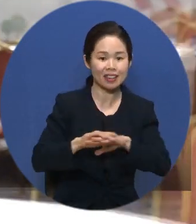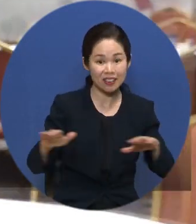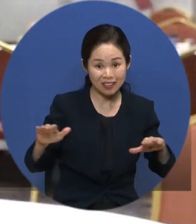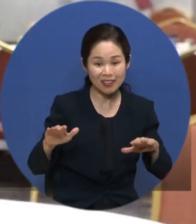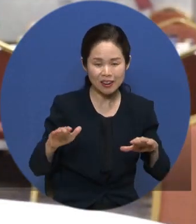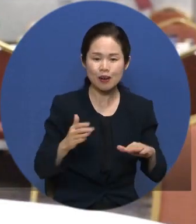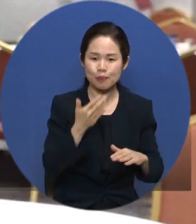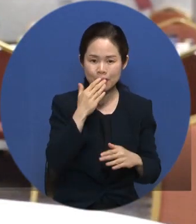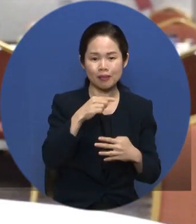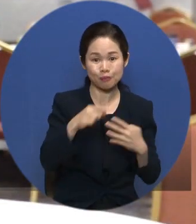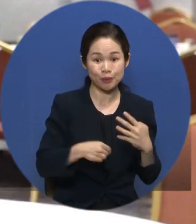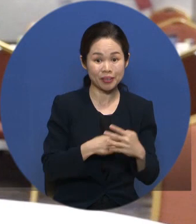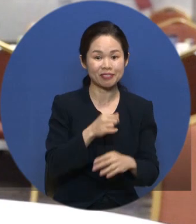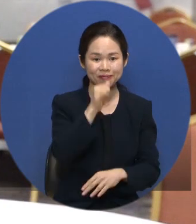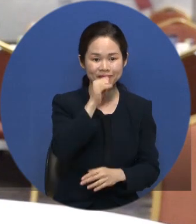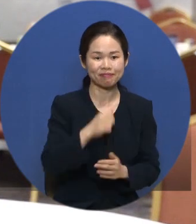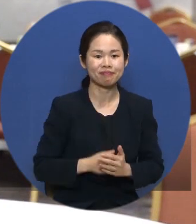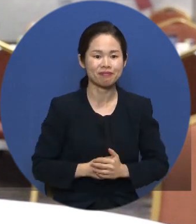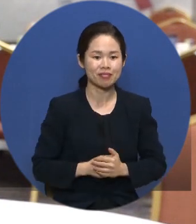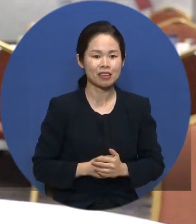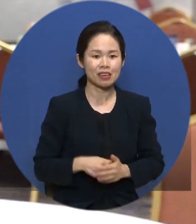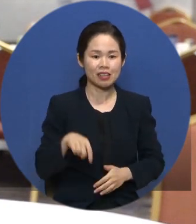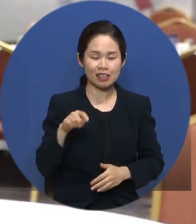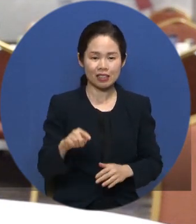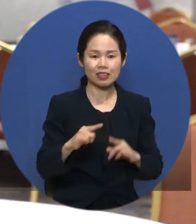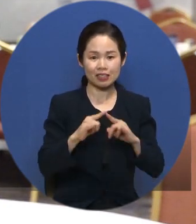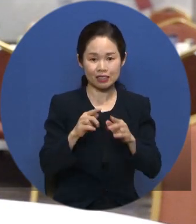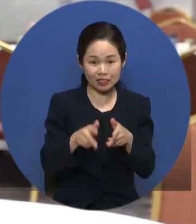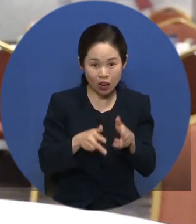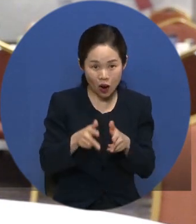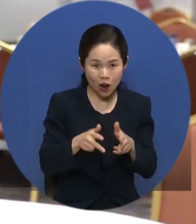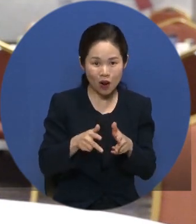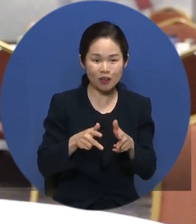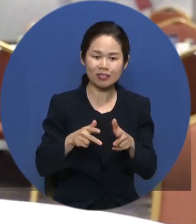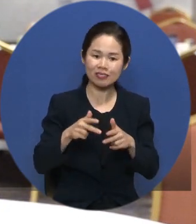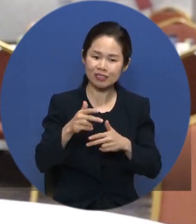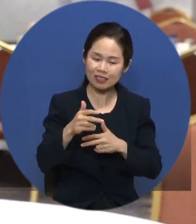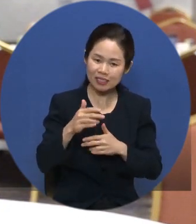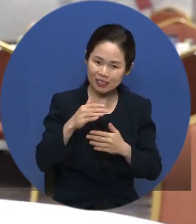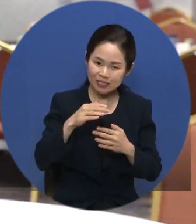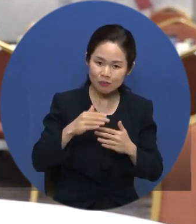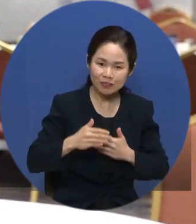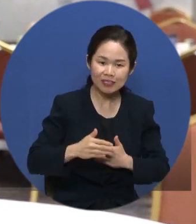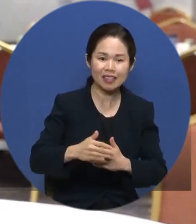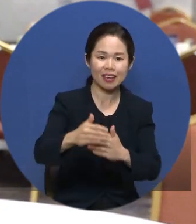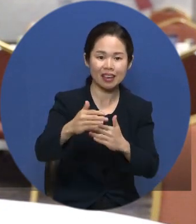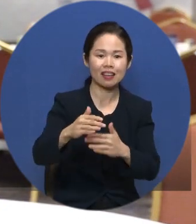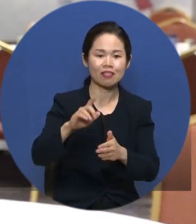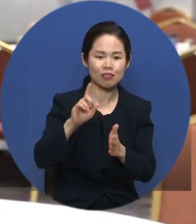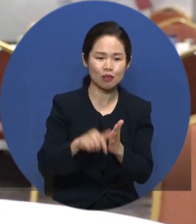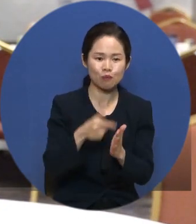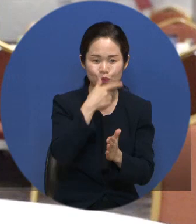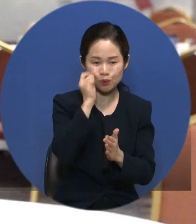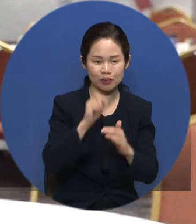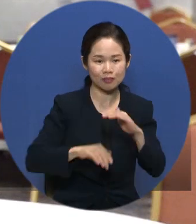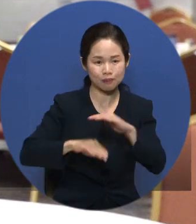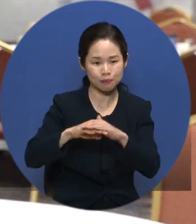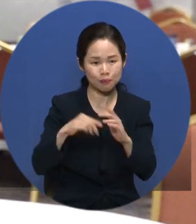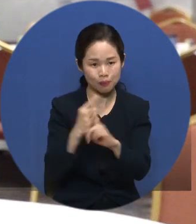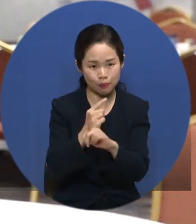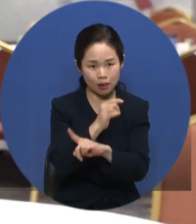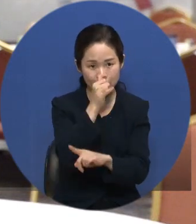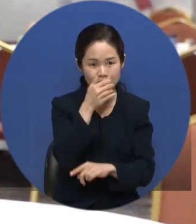있습니다. 저희가 계속 진행을 해오면서 좀 부족한 부분들은 보완하고 있는데 장애 유형이나 특성에 맞는